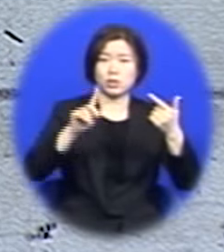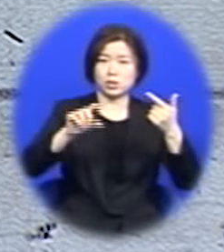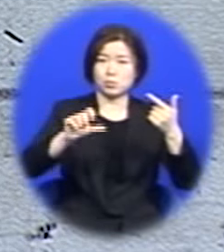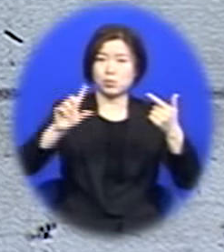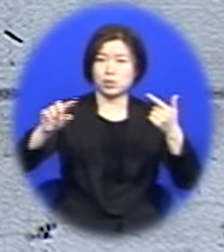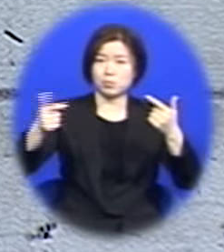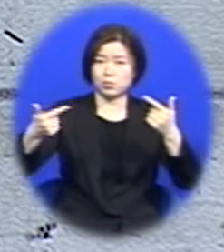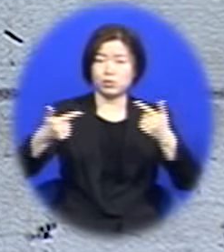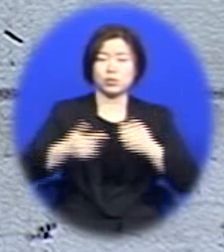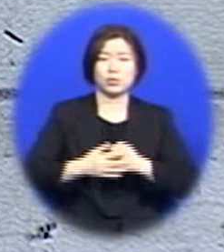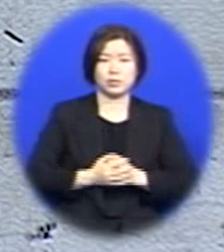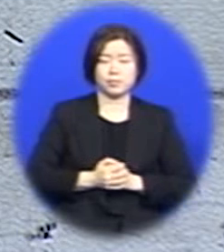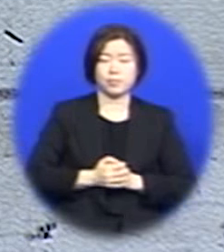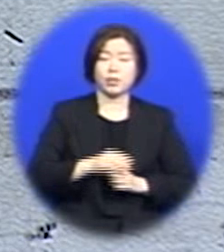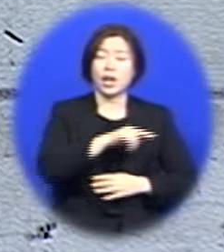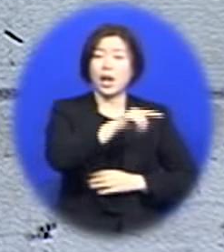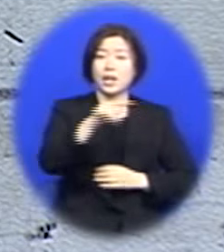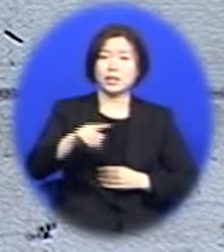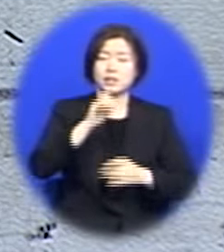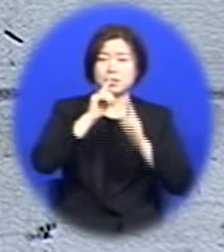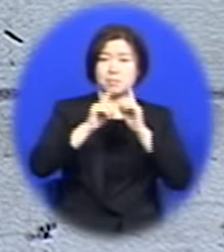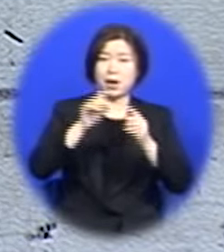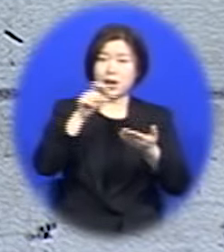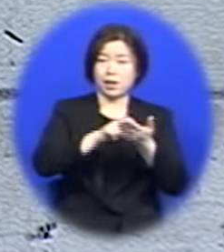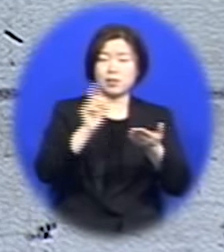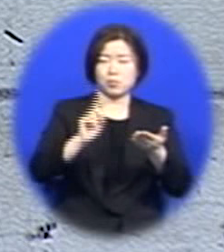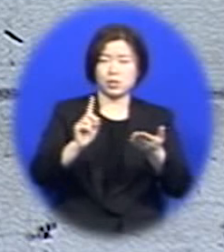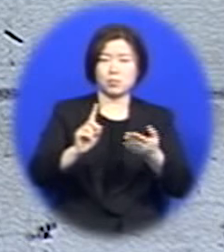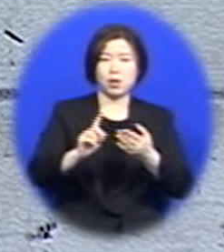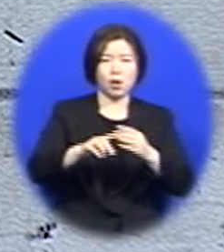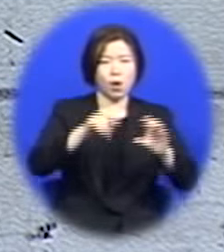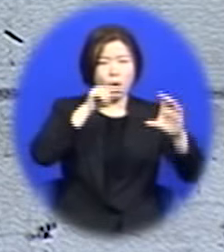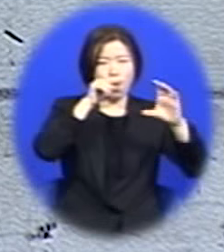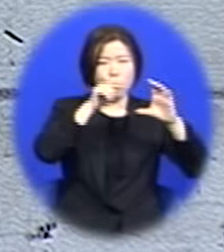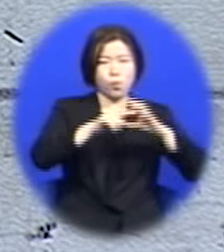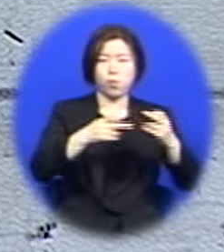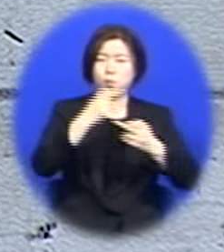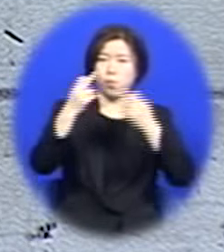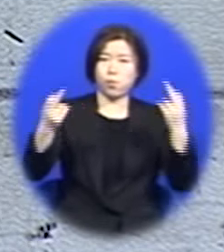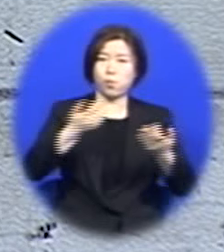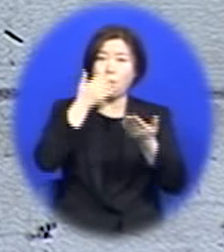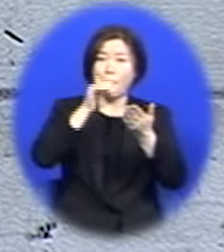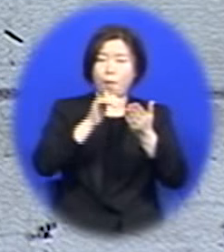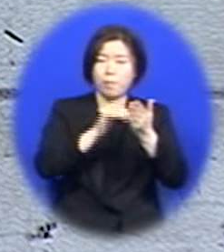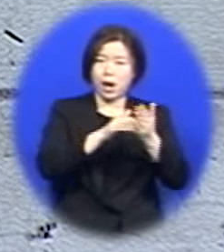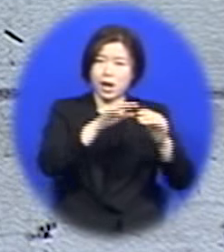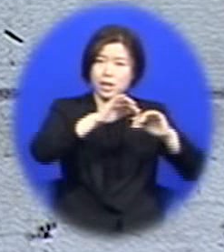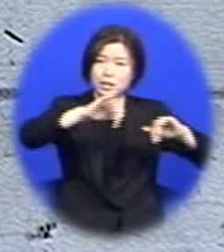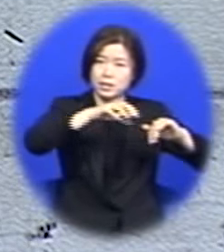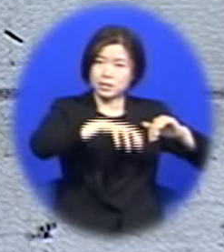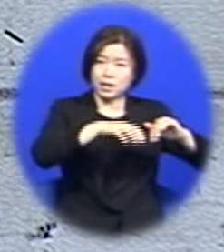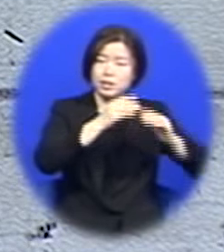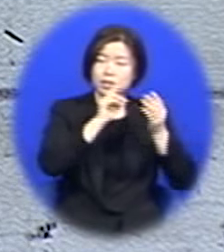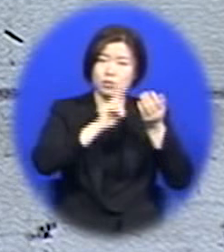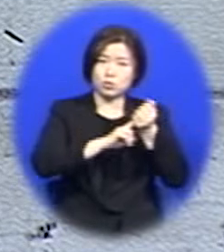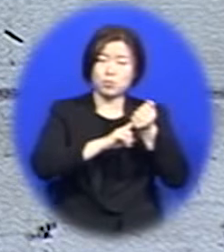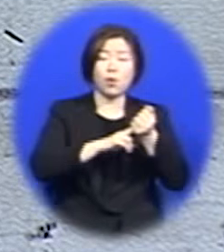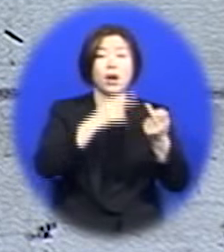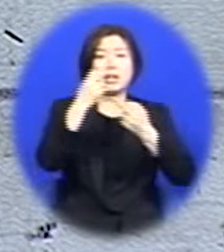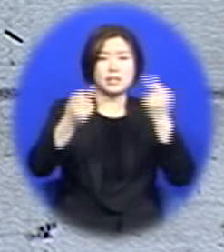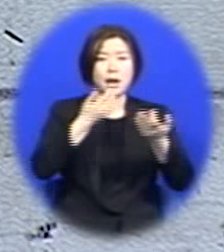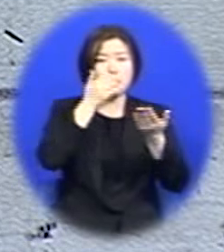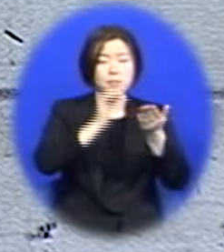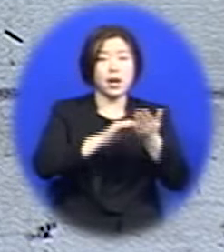16절 그들이 이렇게 말합니다. 굴과 산들의 바위 틈에 숨어 산들과 바위에게